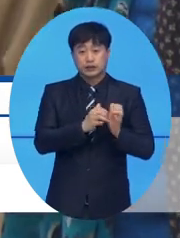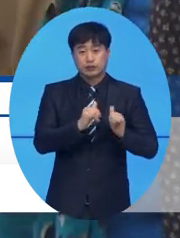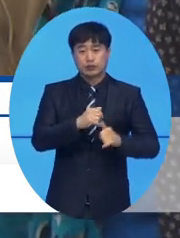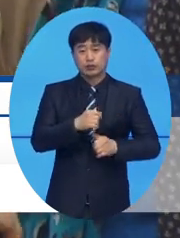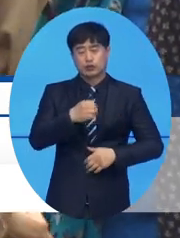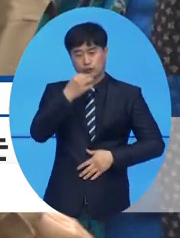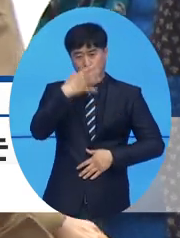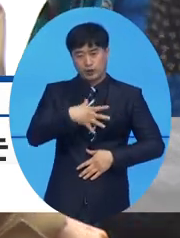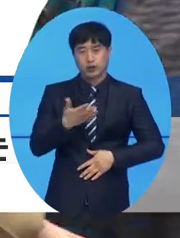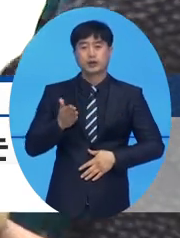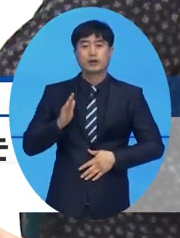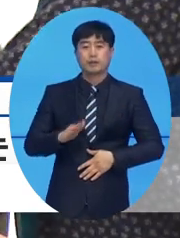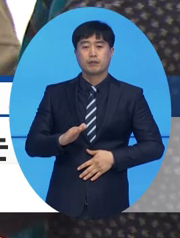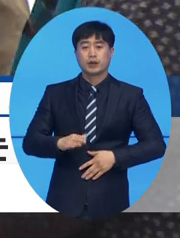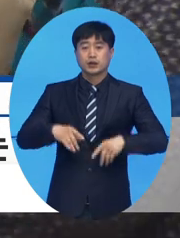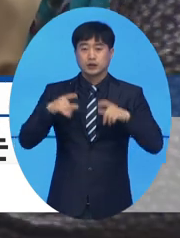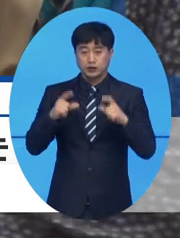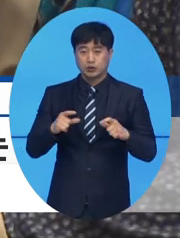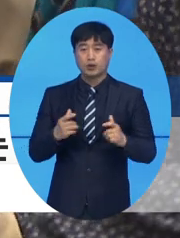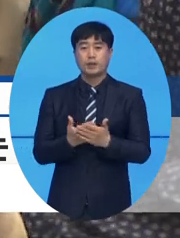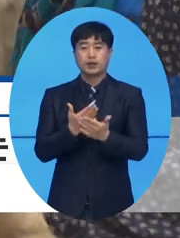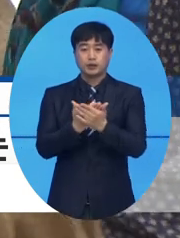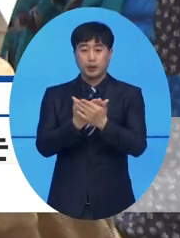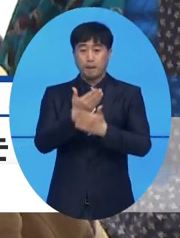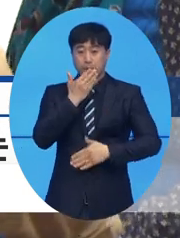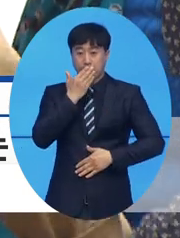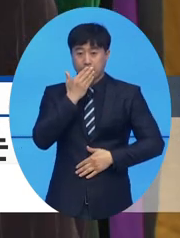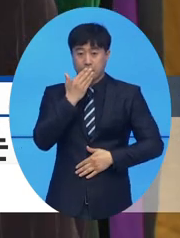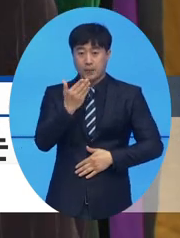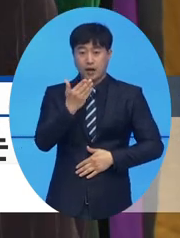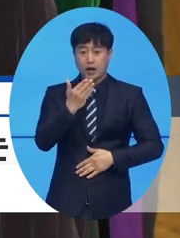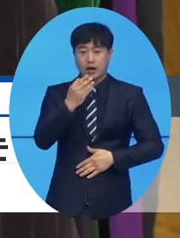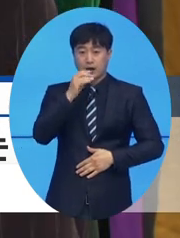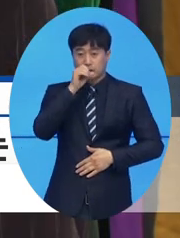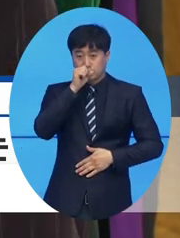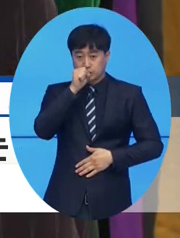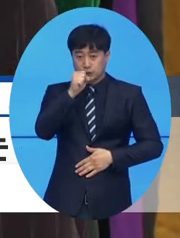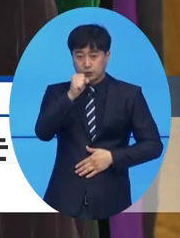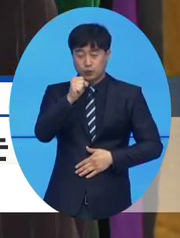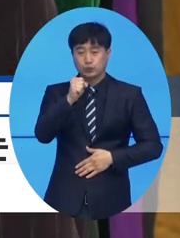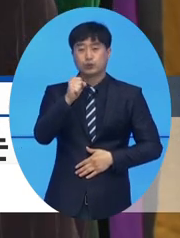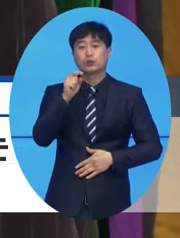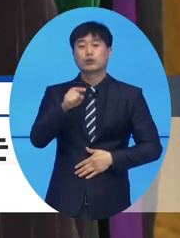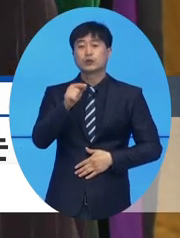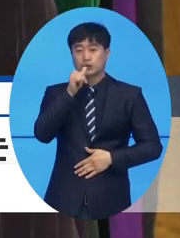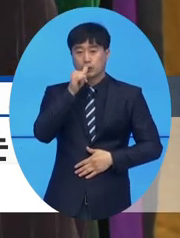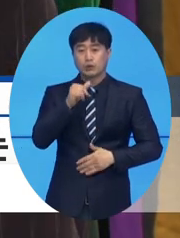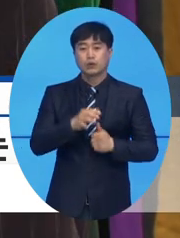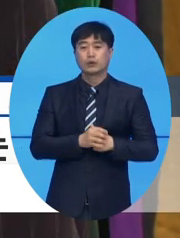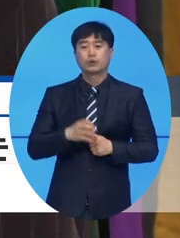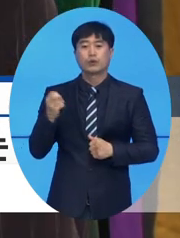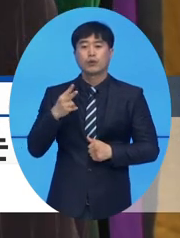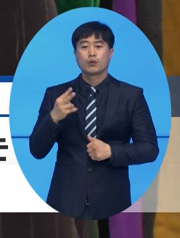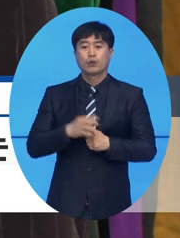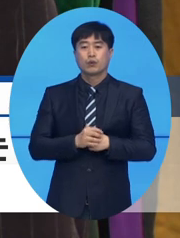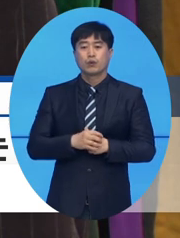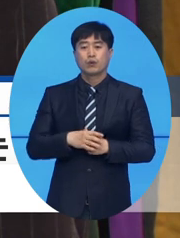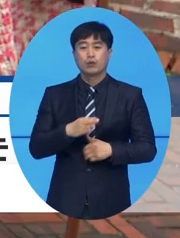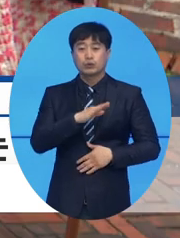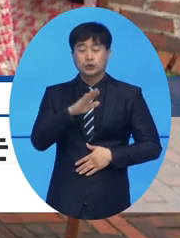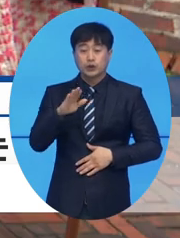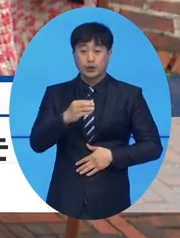하거든요. 하지만 그 지역을 활성화시킬 수 있는 그런 좋은 점도 있고 또